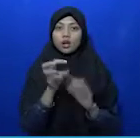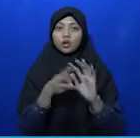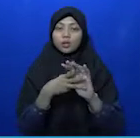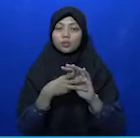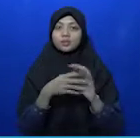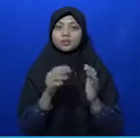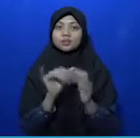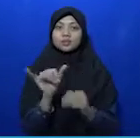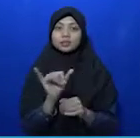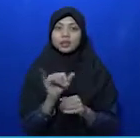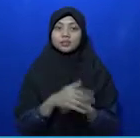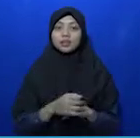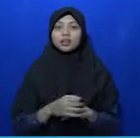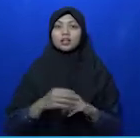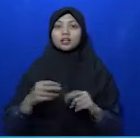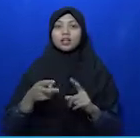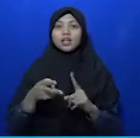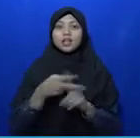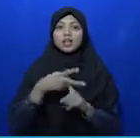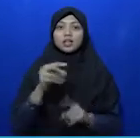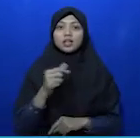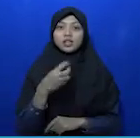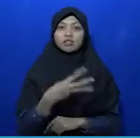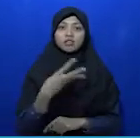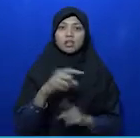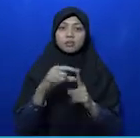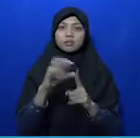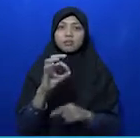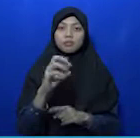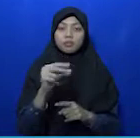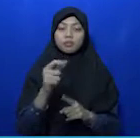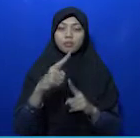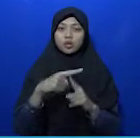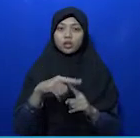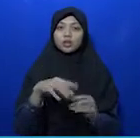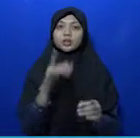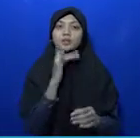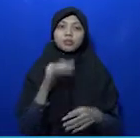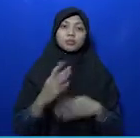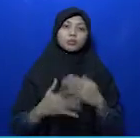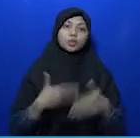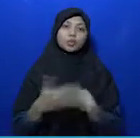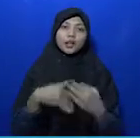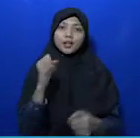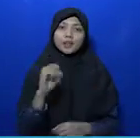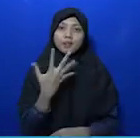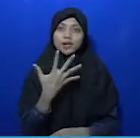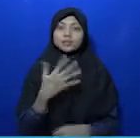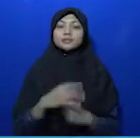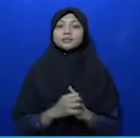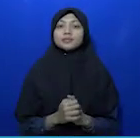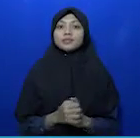McMoRan ya. Saya singkat FGX karena itu ticker mereka di New York Stock Exchange. Lalu setelah itu